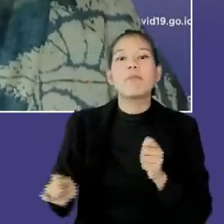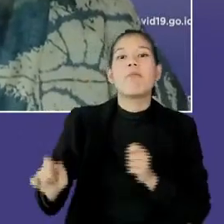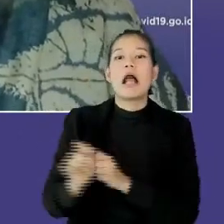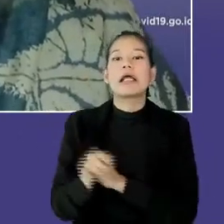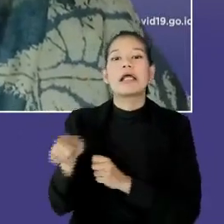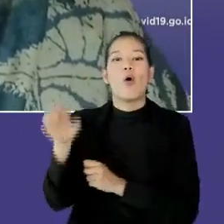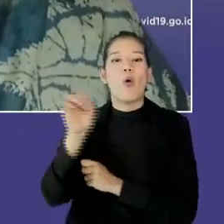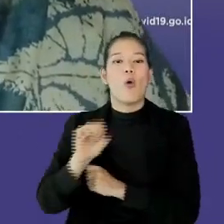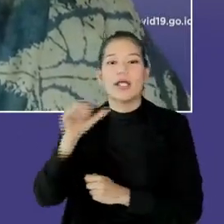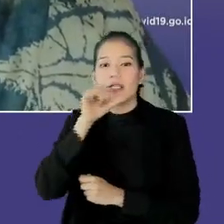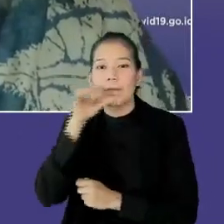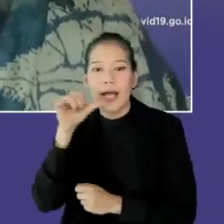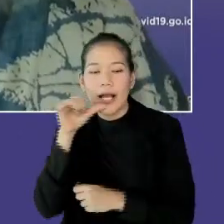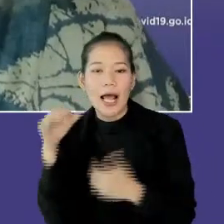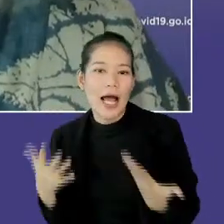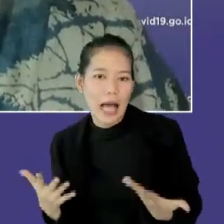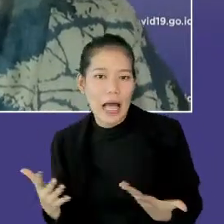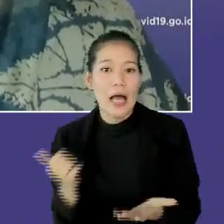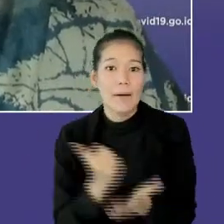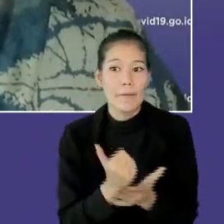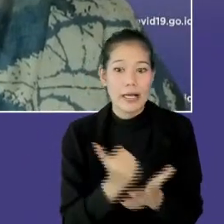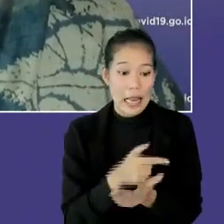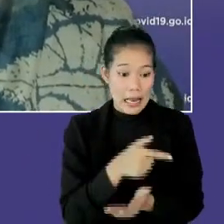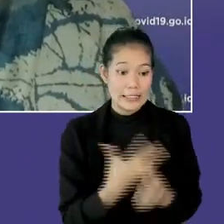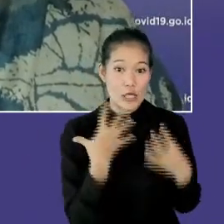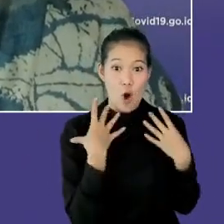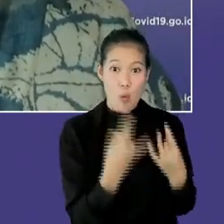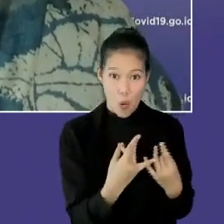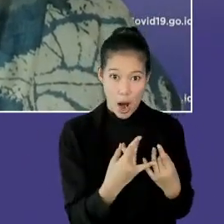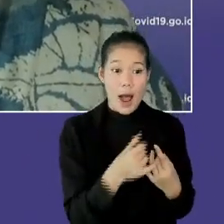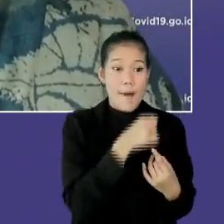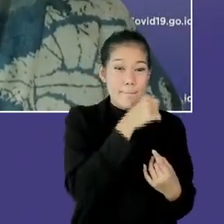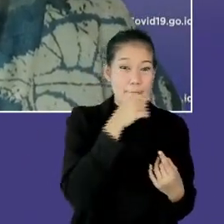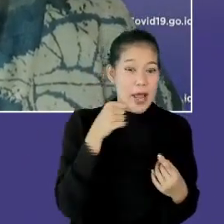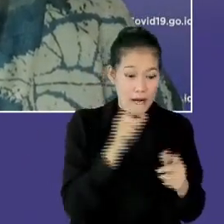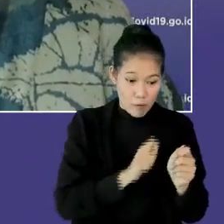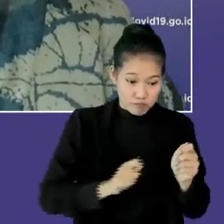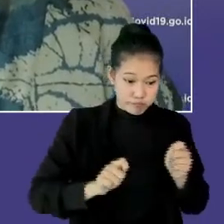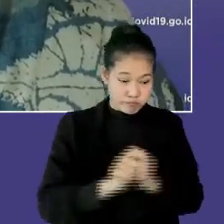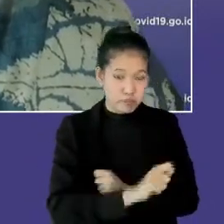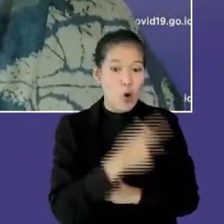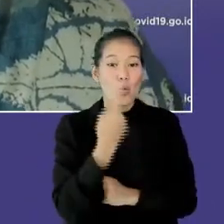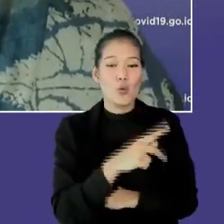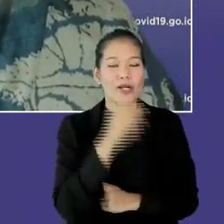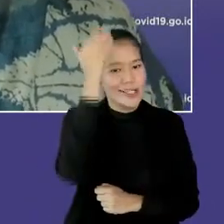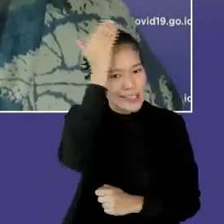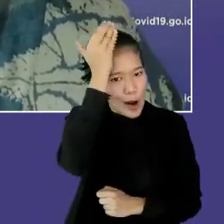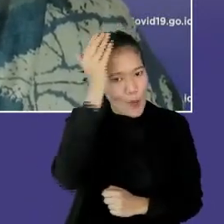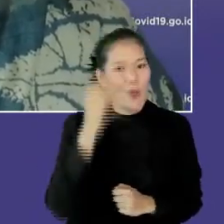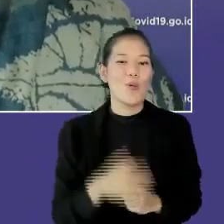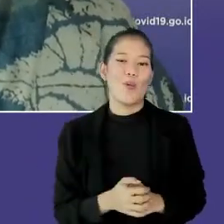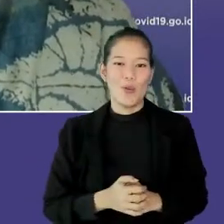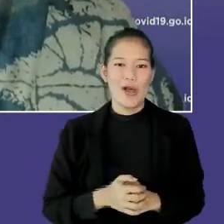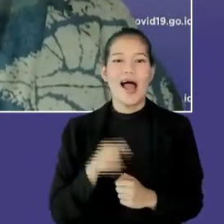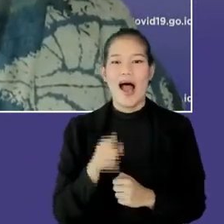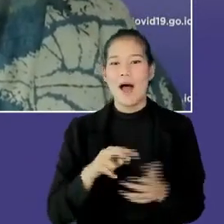di orange dan merah gitu ya. Sementara si Jawa ini yang udah mulai banyak kuning dan hijaunya. Berarti angka